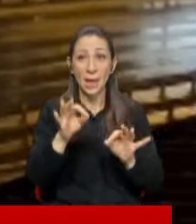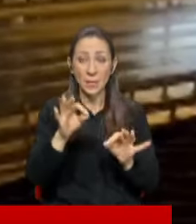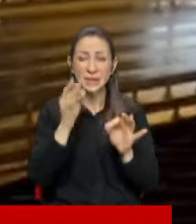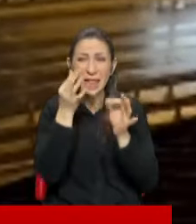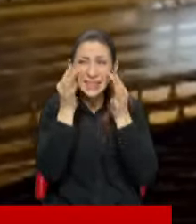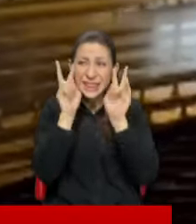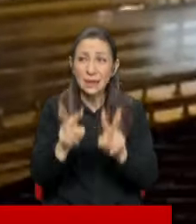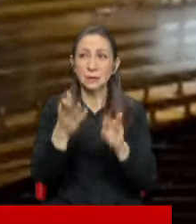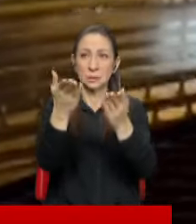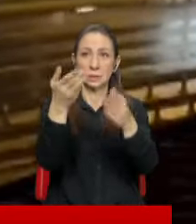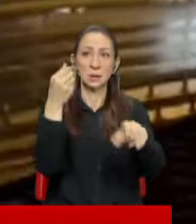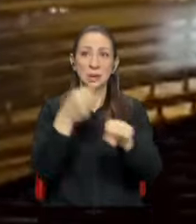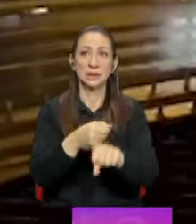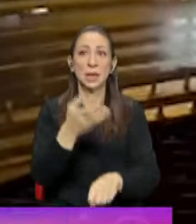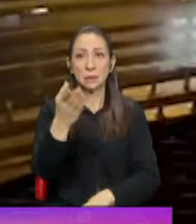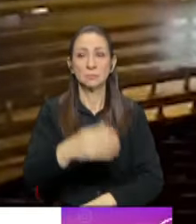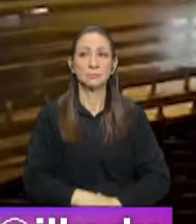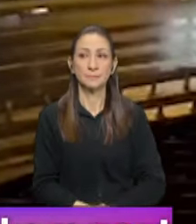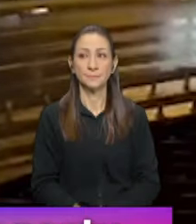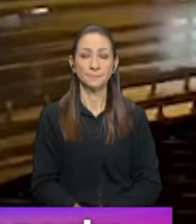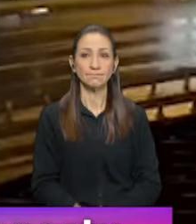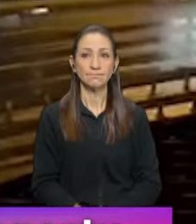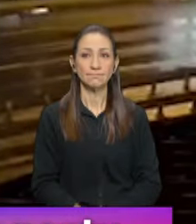gözümüzün önünde yaşanan kazalar.